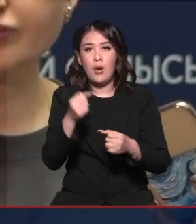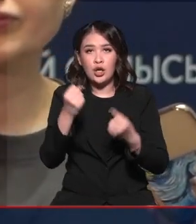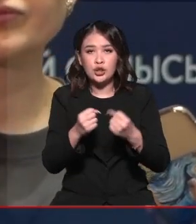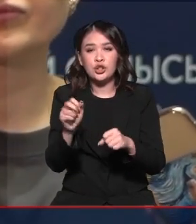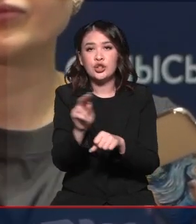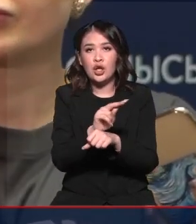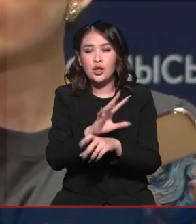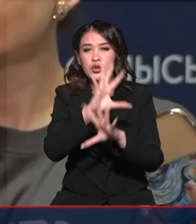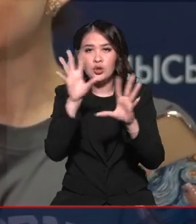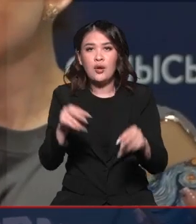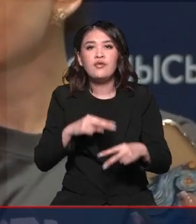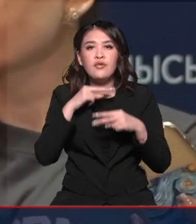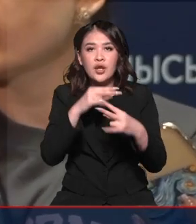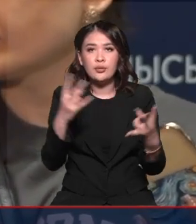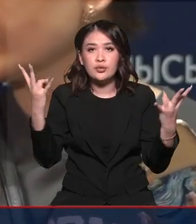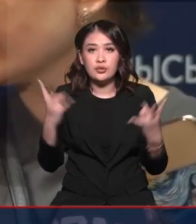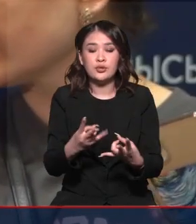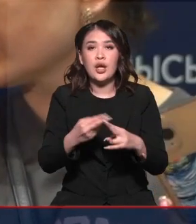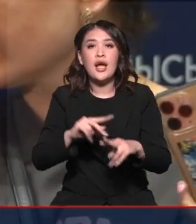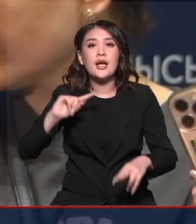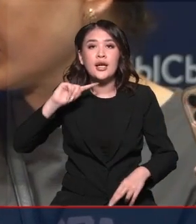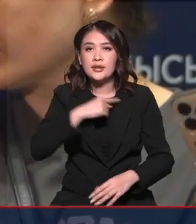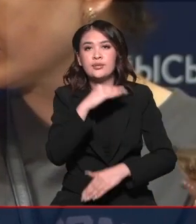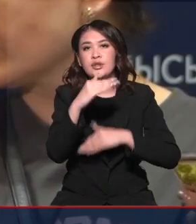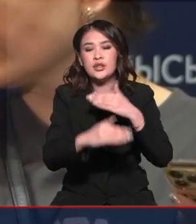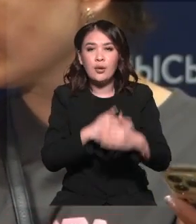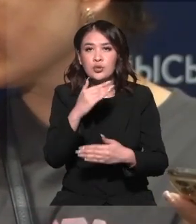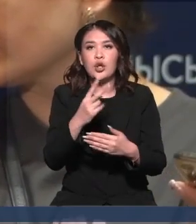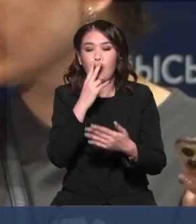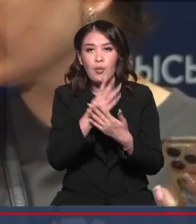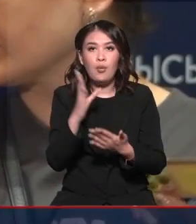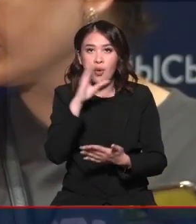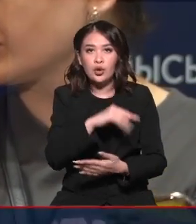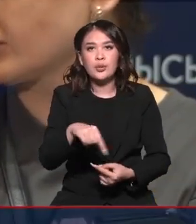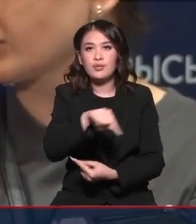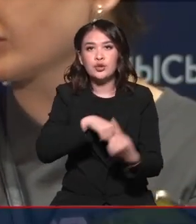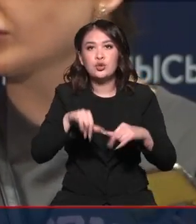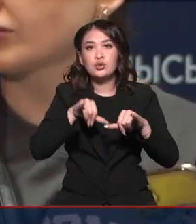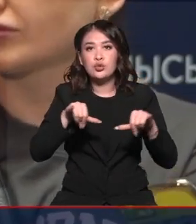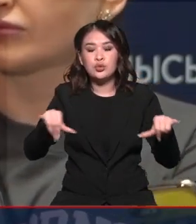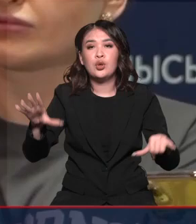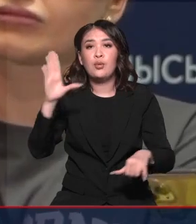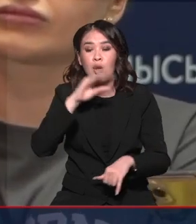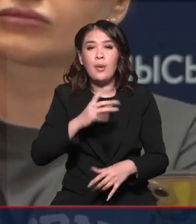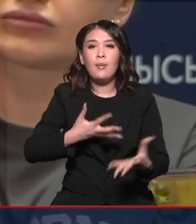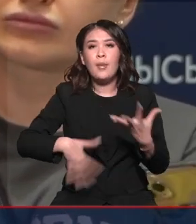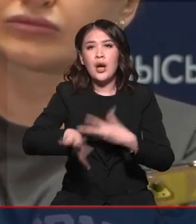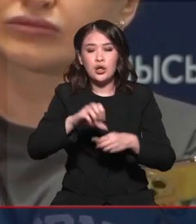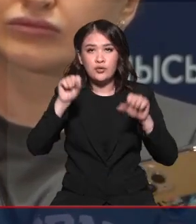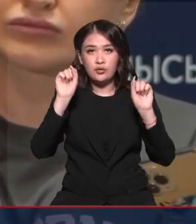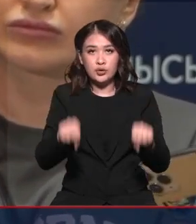де баса мән беру керек деп ойлаймын. Бұл экономиканың дамуына серпін береді, бизнесті өркендетеді. Ол үшін бізде барлық мүмкіндік